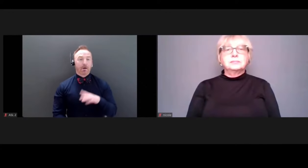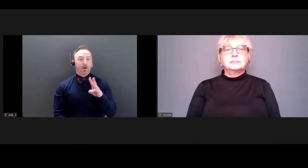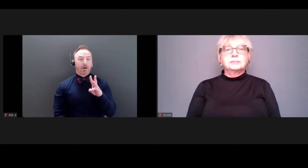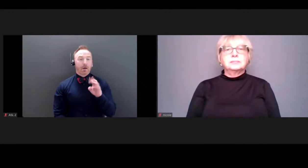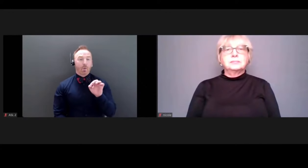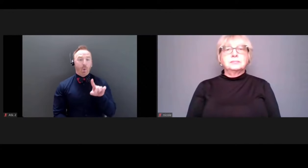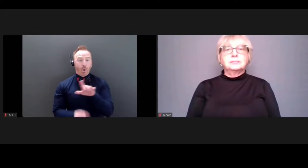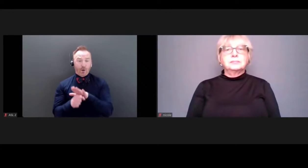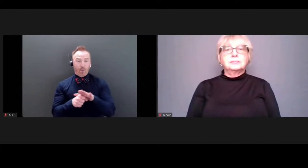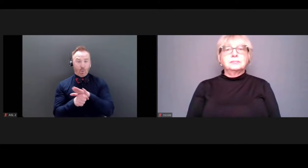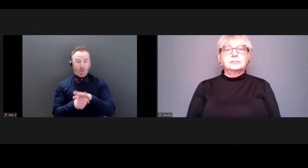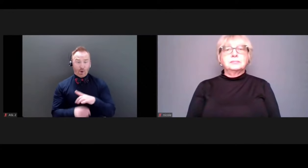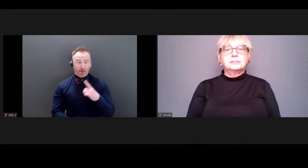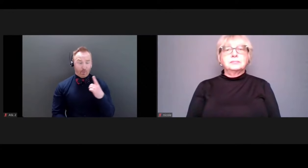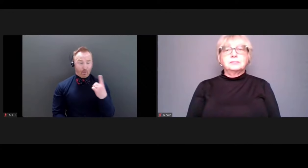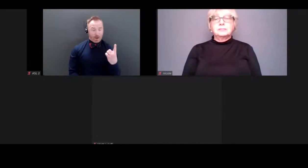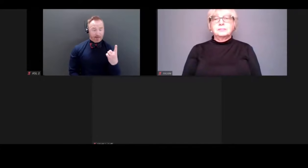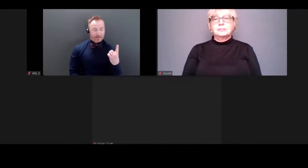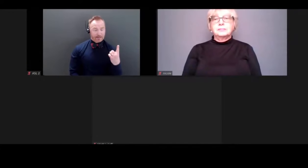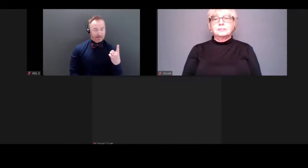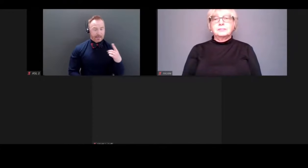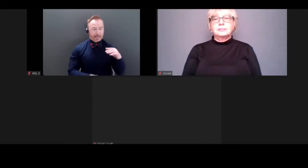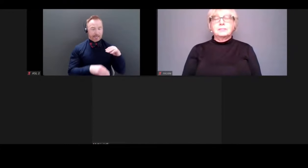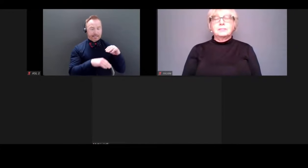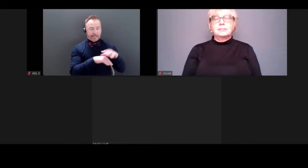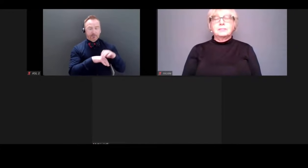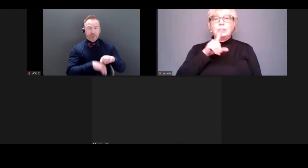you have a question? Avez-vous une question?